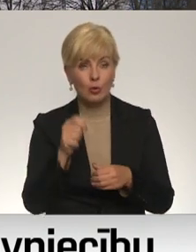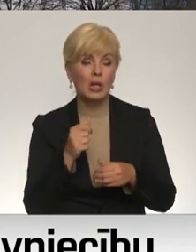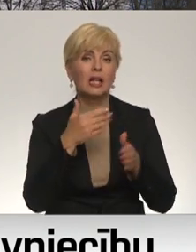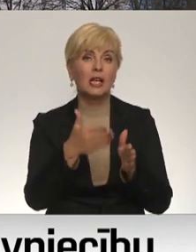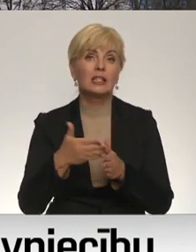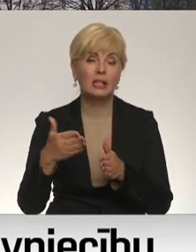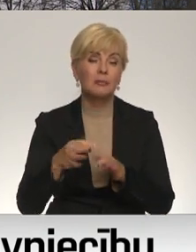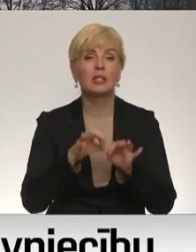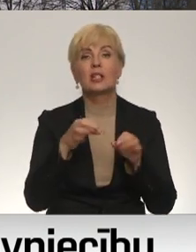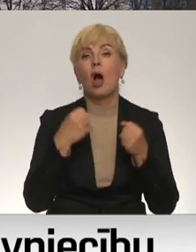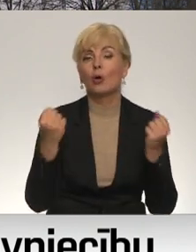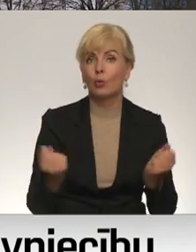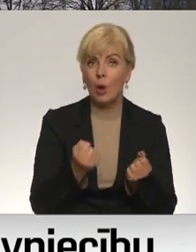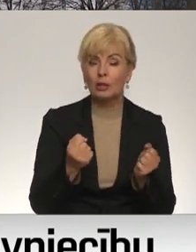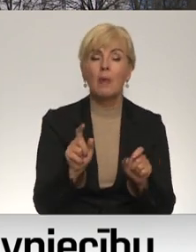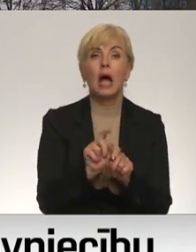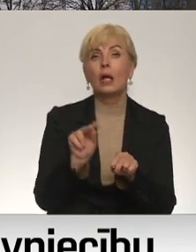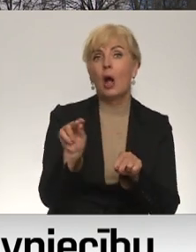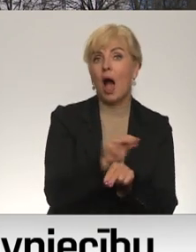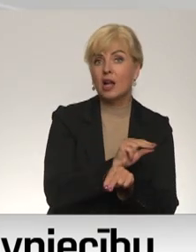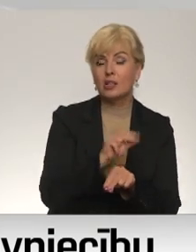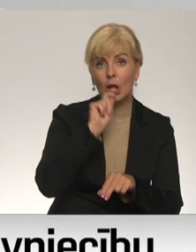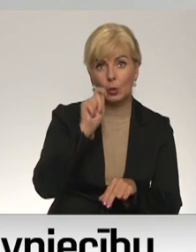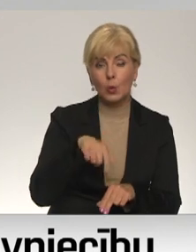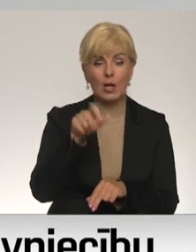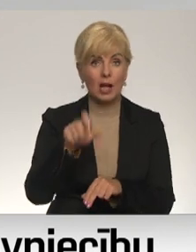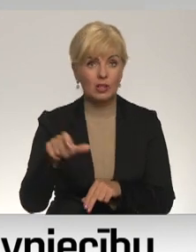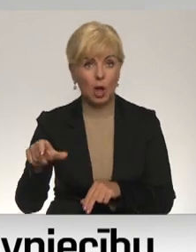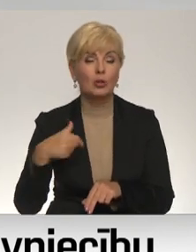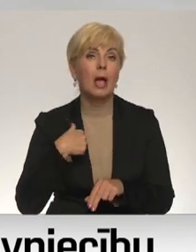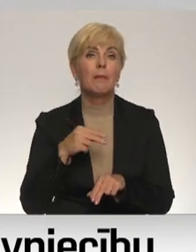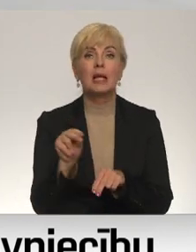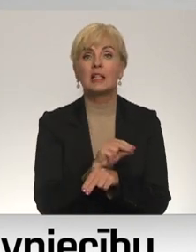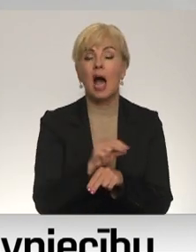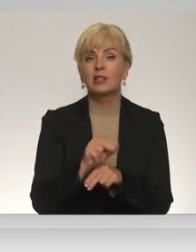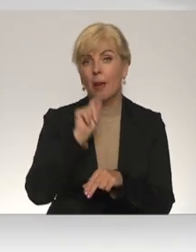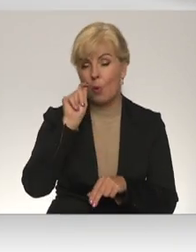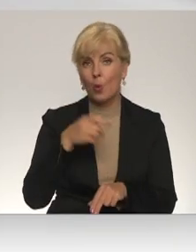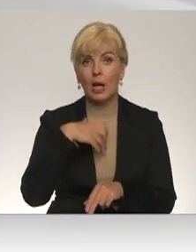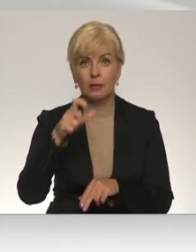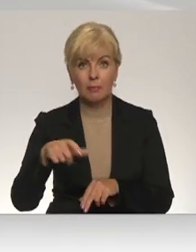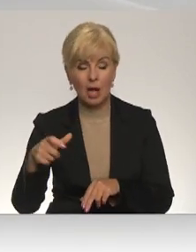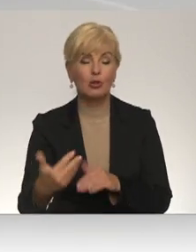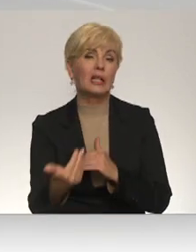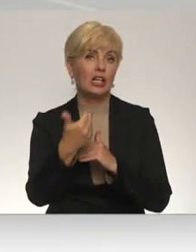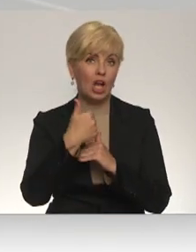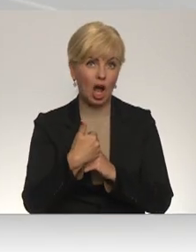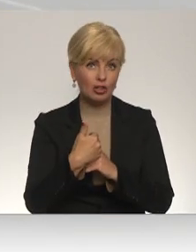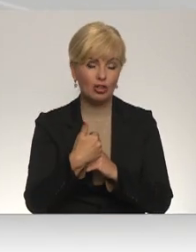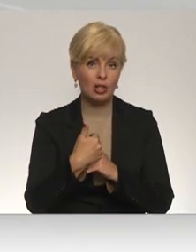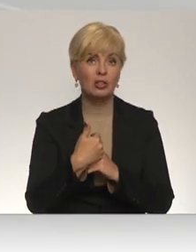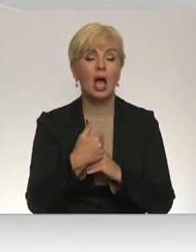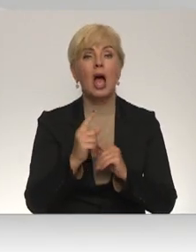gan nodarbināt, gan ārstēt Ukrainas ļaudis. Mēs ārstējam Ukraiņu pacientus, mums griežās Ukraiņas pacienti gan